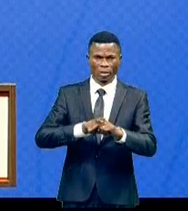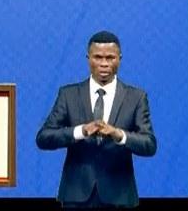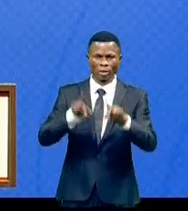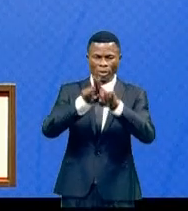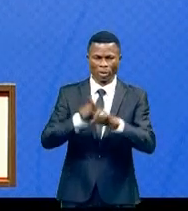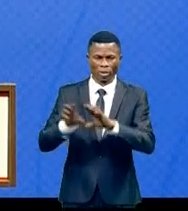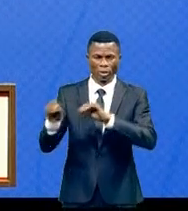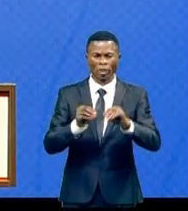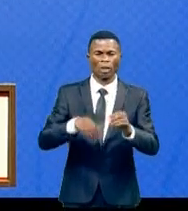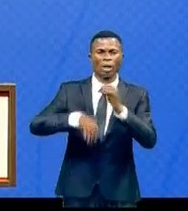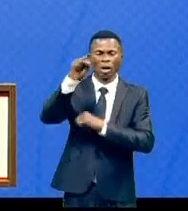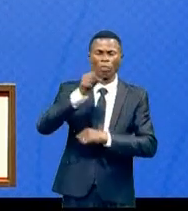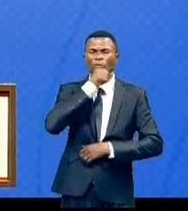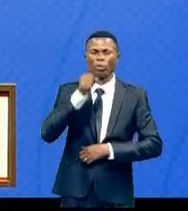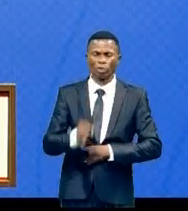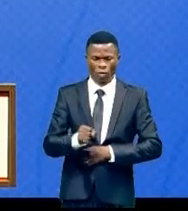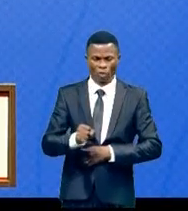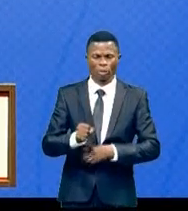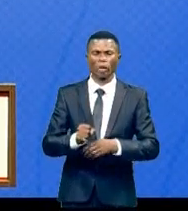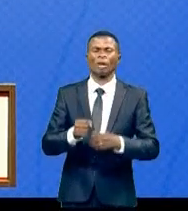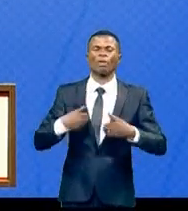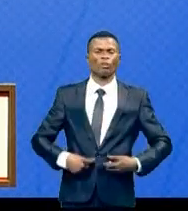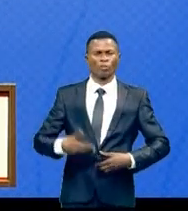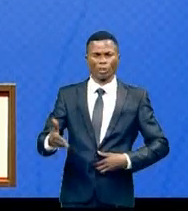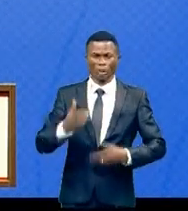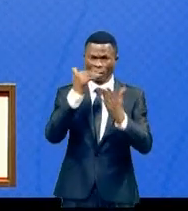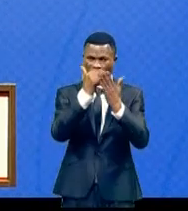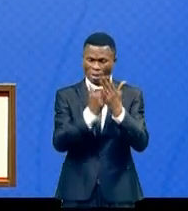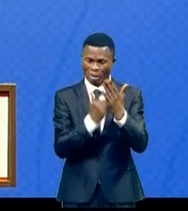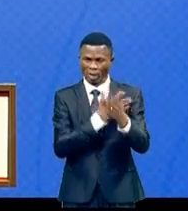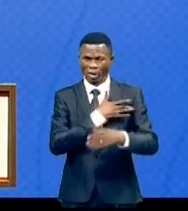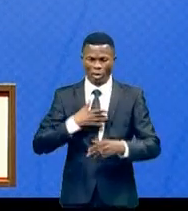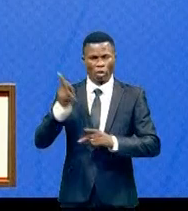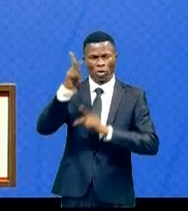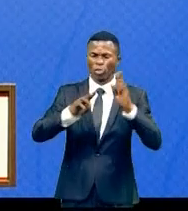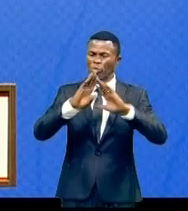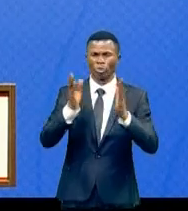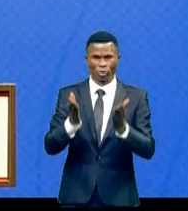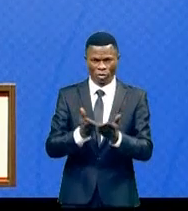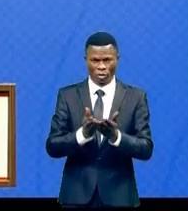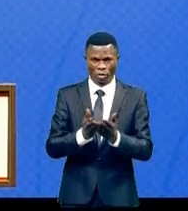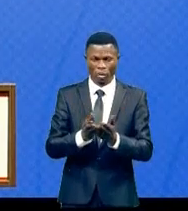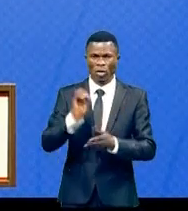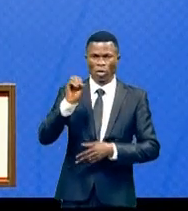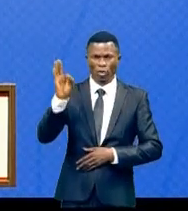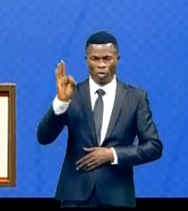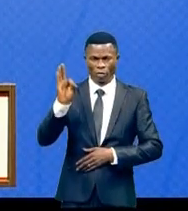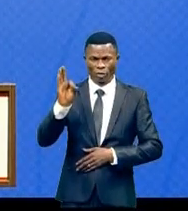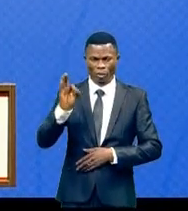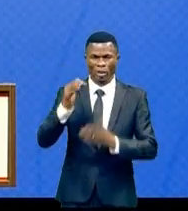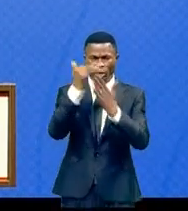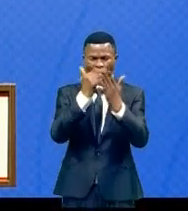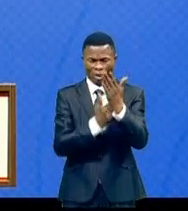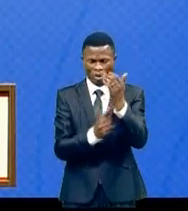la mise à la retraite des éléments éligibles. L'identification de la population par l'Office national d'identification